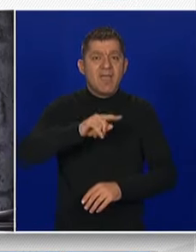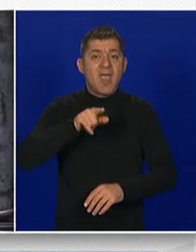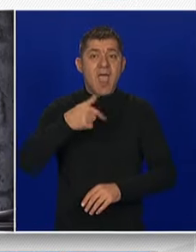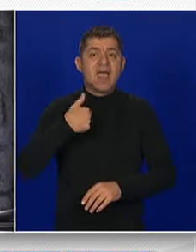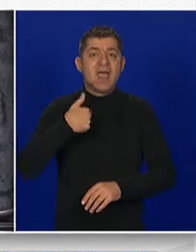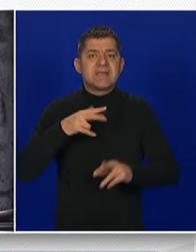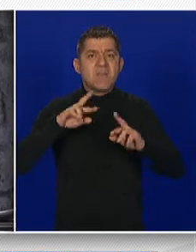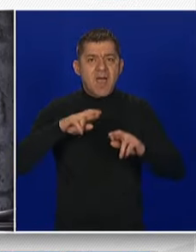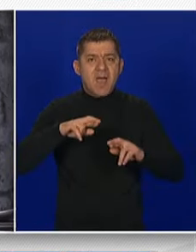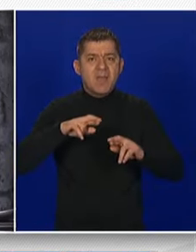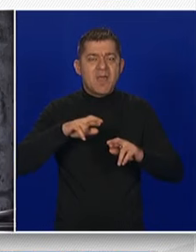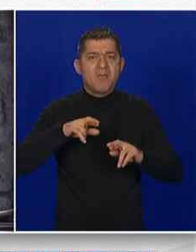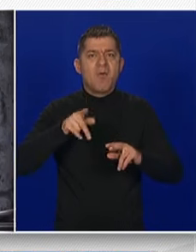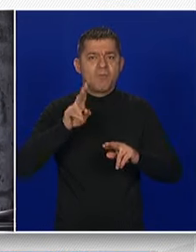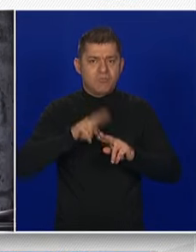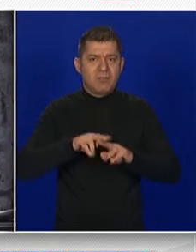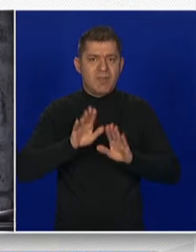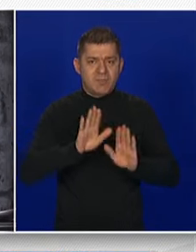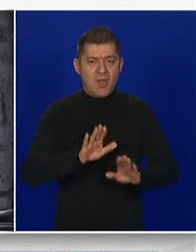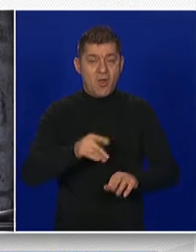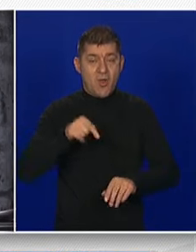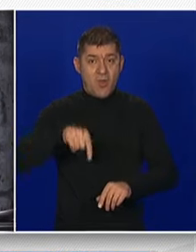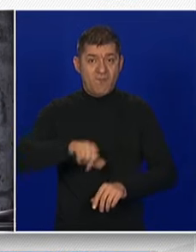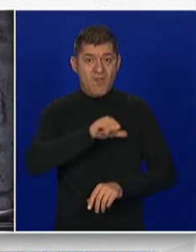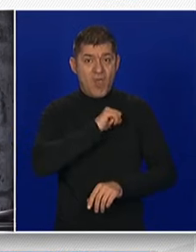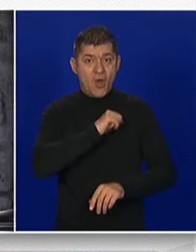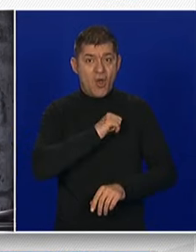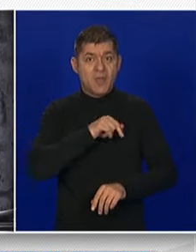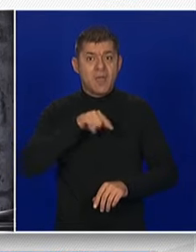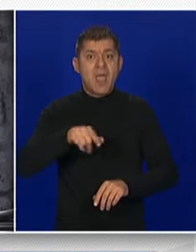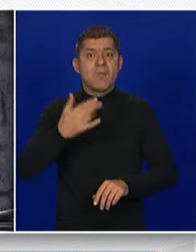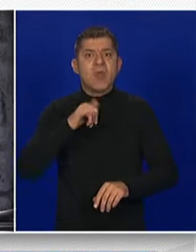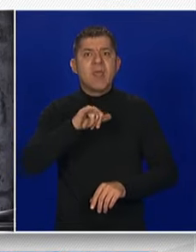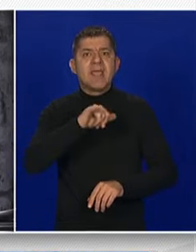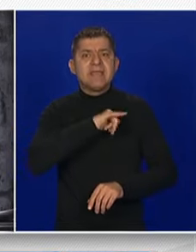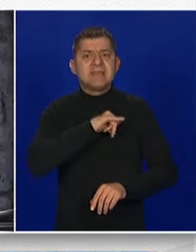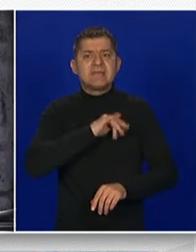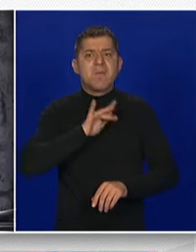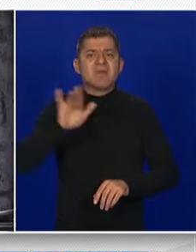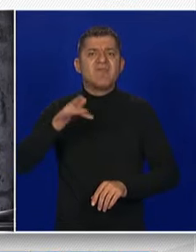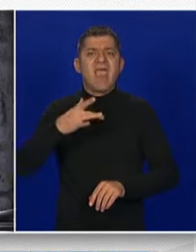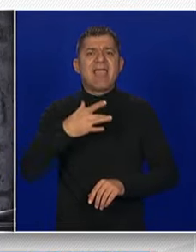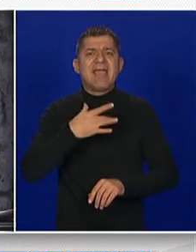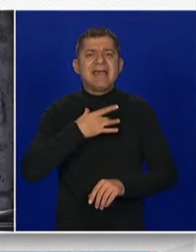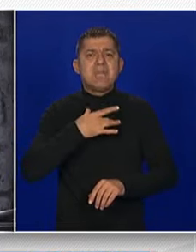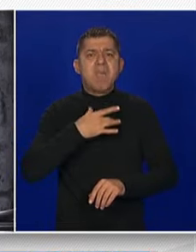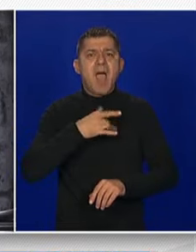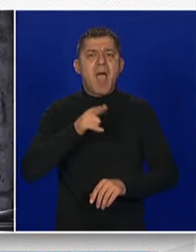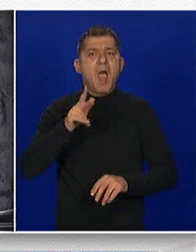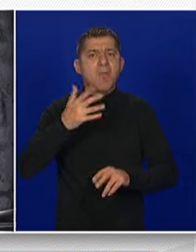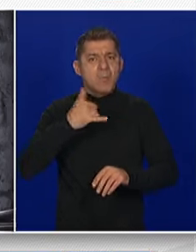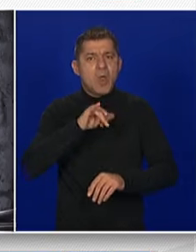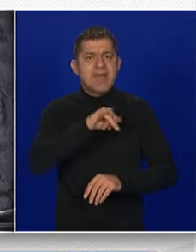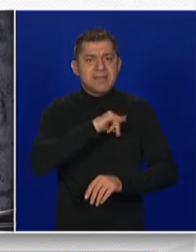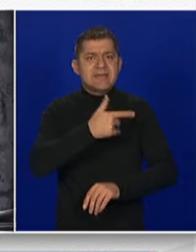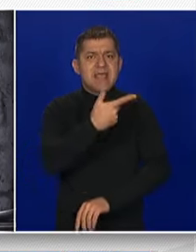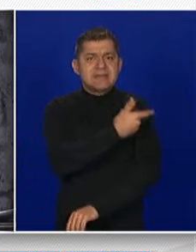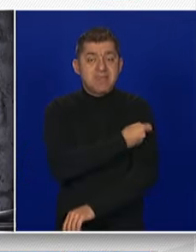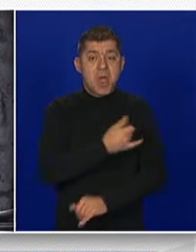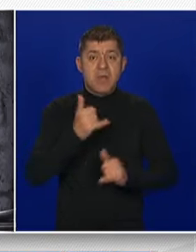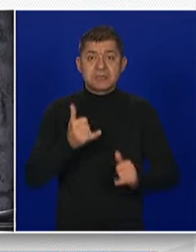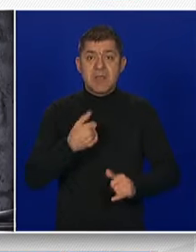70% obuhvata doći. Kao što znate, ove godine smo imali izuzetan interes za cijepljenje protiv gripe. Ne vidim razloga da ne bude interes